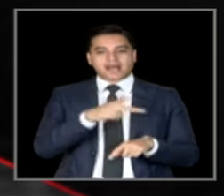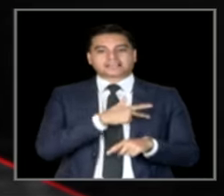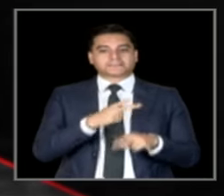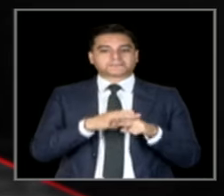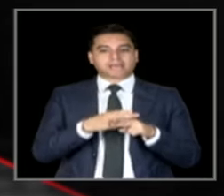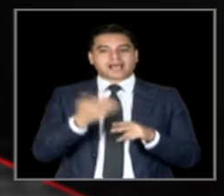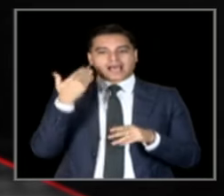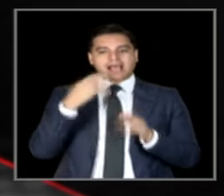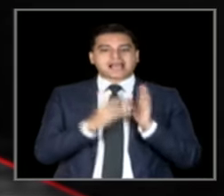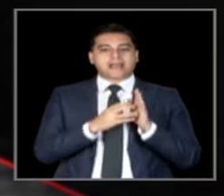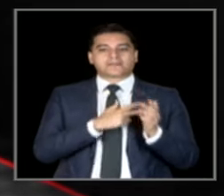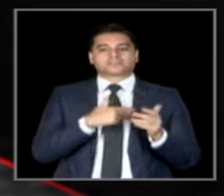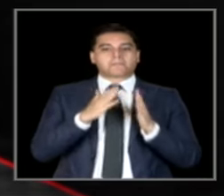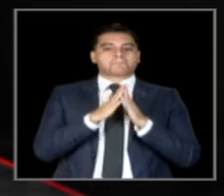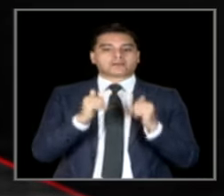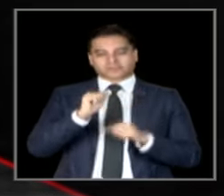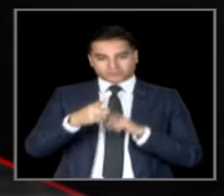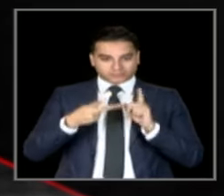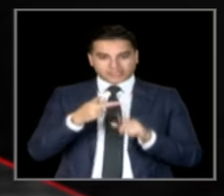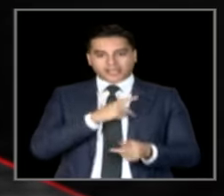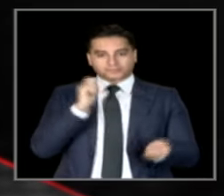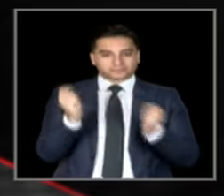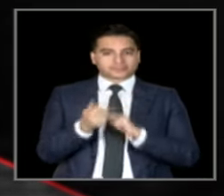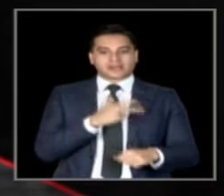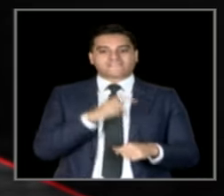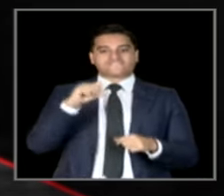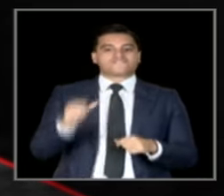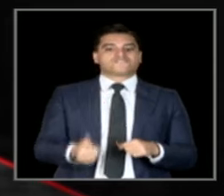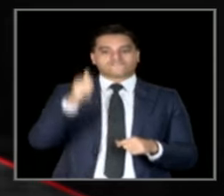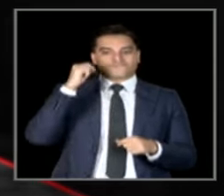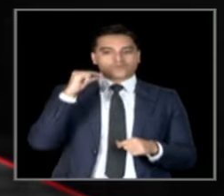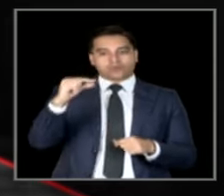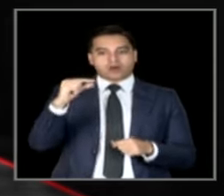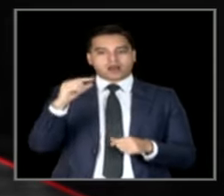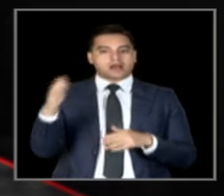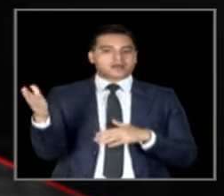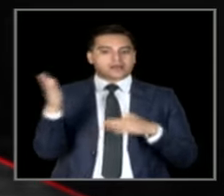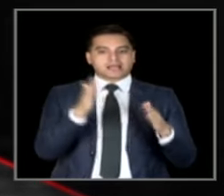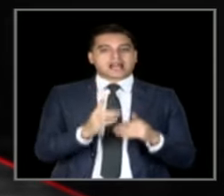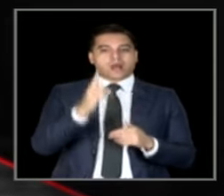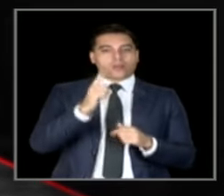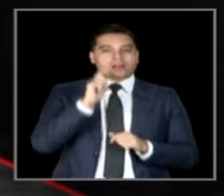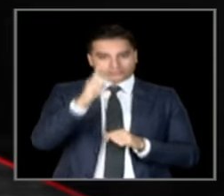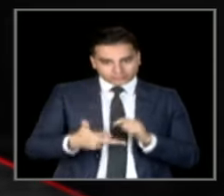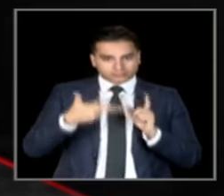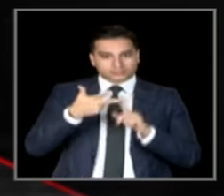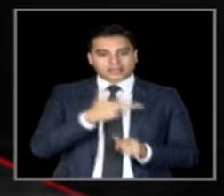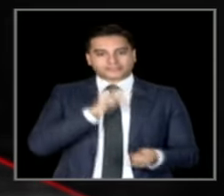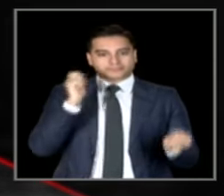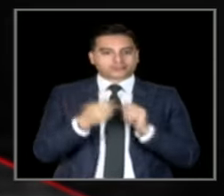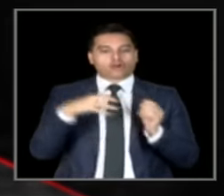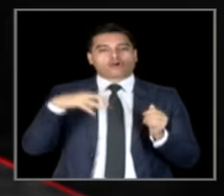تحت اسم الجامعة المصرية، وأعيد تسميتها لاحقاً باسم جامعة فؤاد الأول ثم